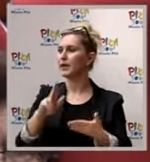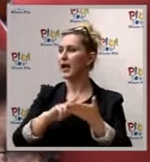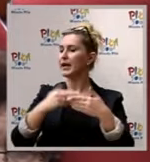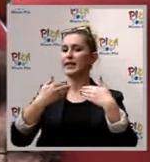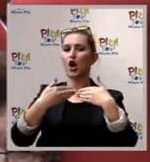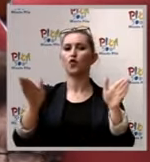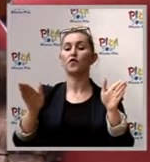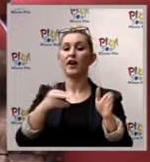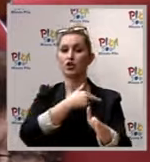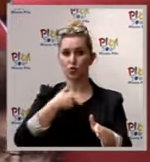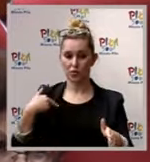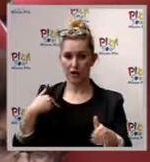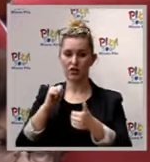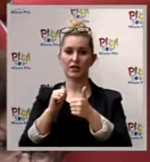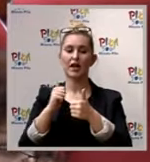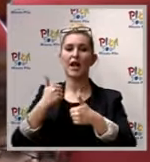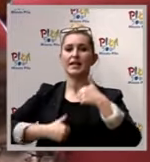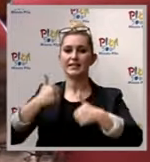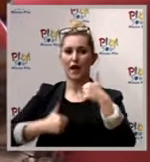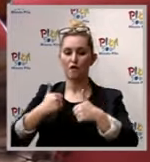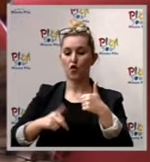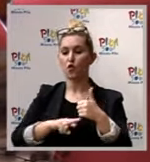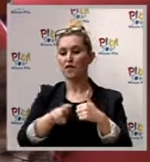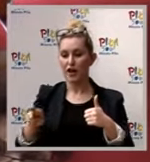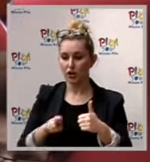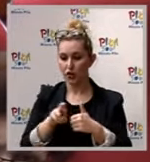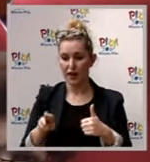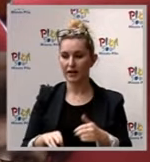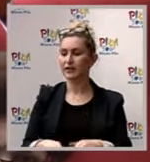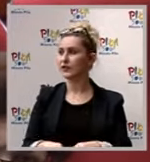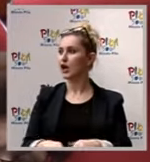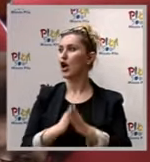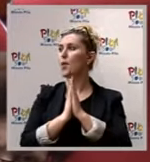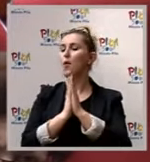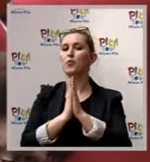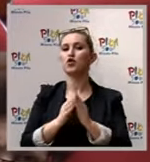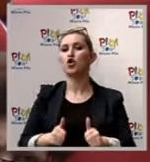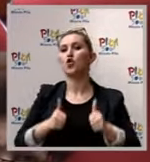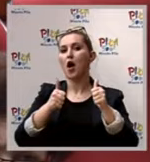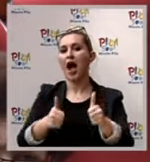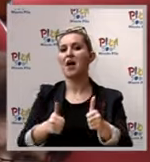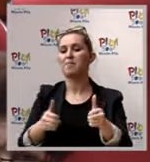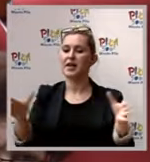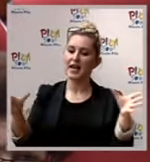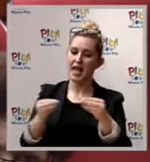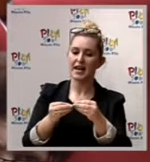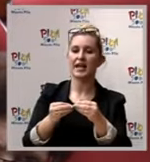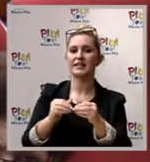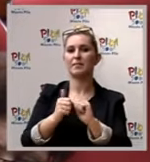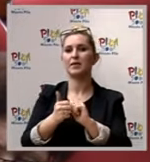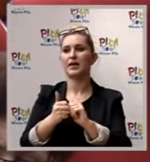tych naszych zawodów regionalnych poproszono, żeby partyjkę zagrali z naszymi,